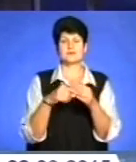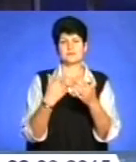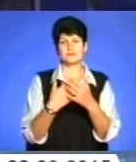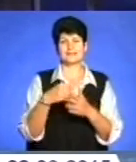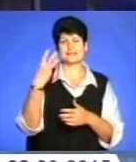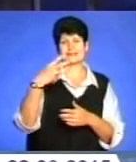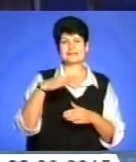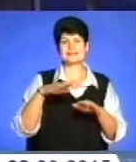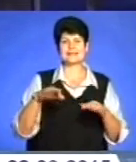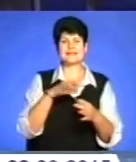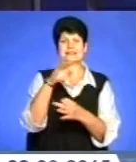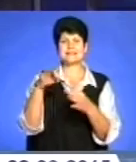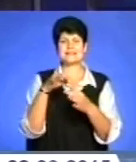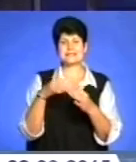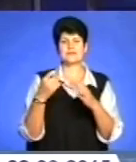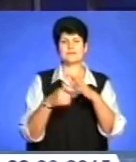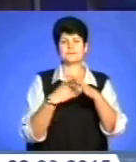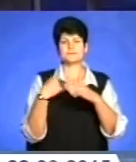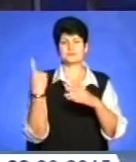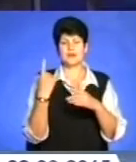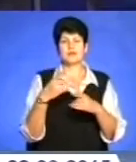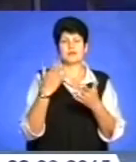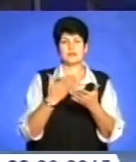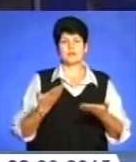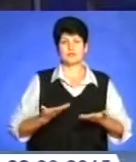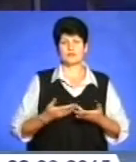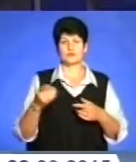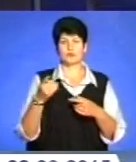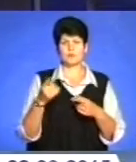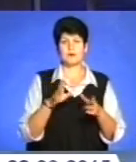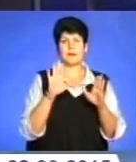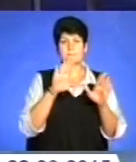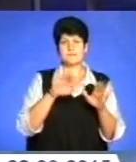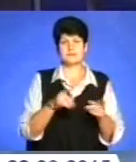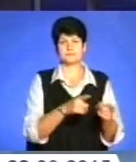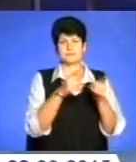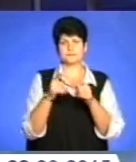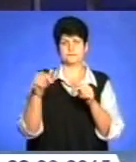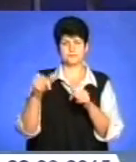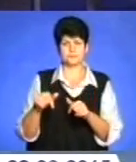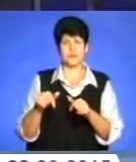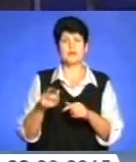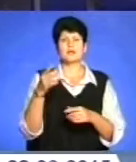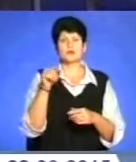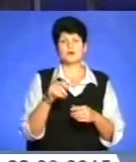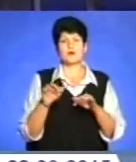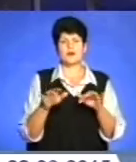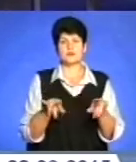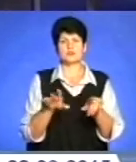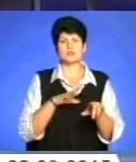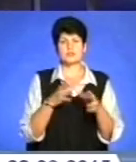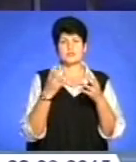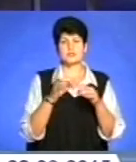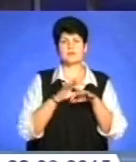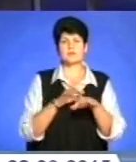30 дітей-сиріт з Донбасу, які живуть у Тернополі після переселення з тимчасово окупованих територій. Подібну акцію провели також у ще